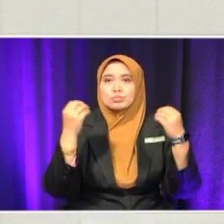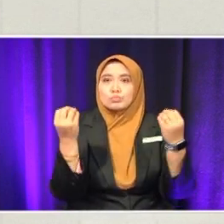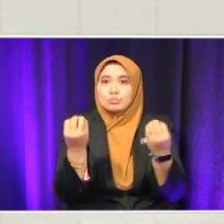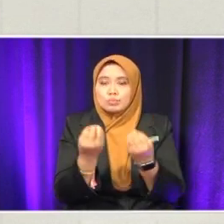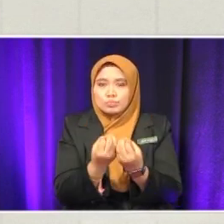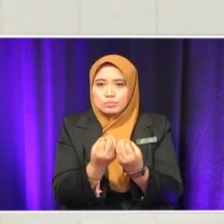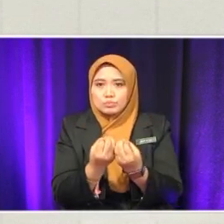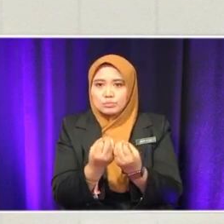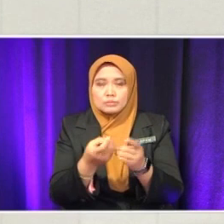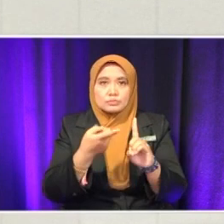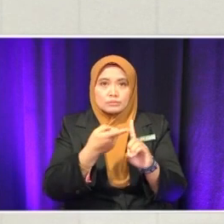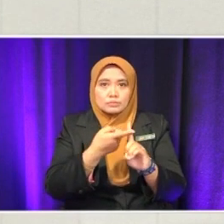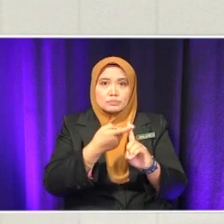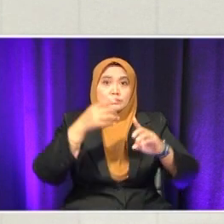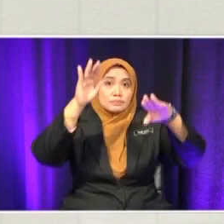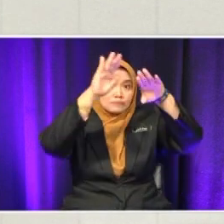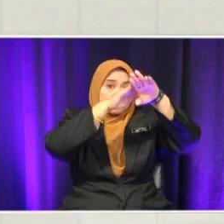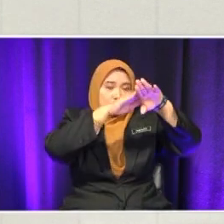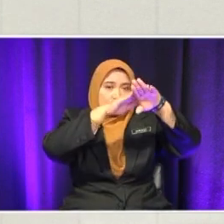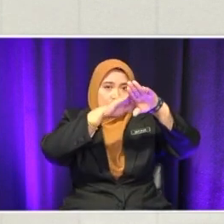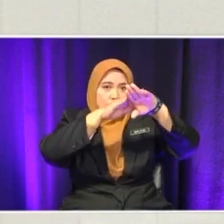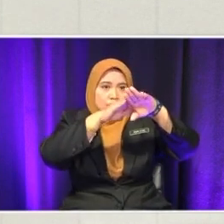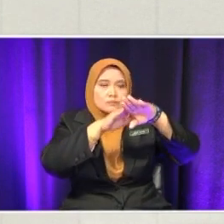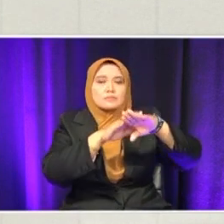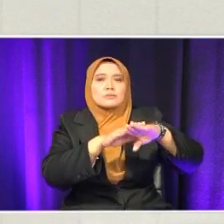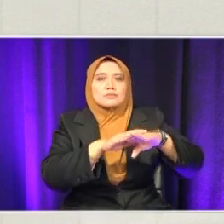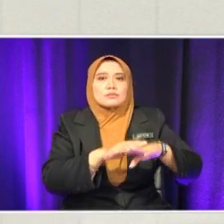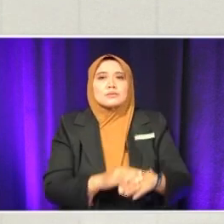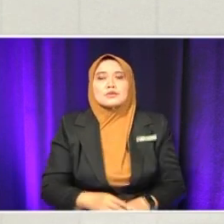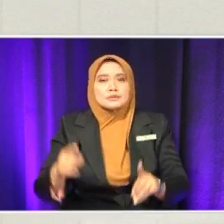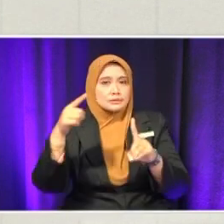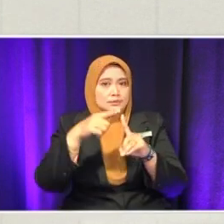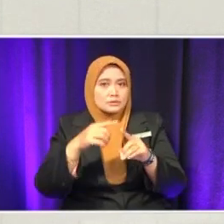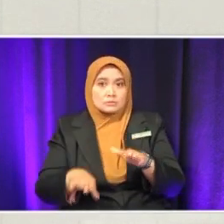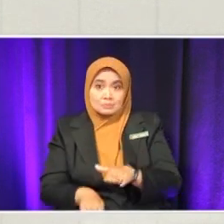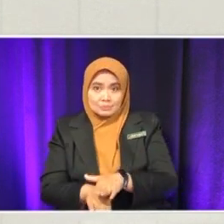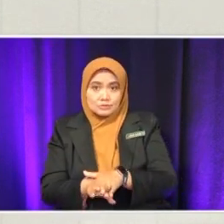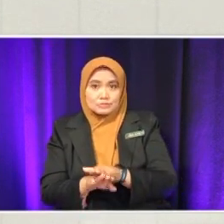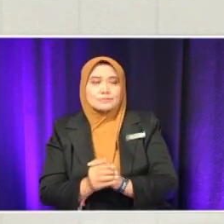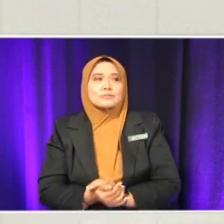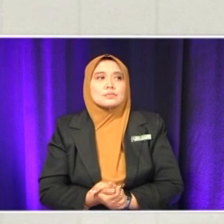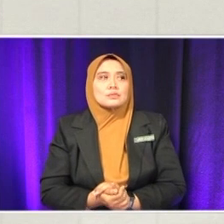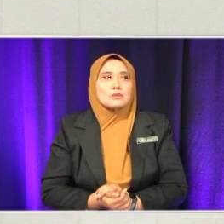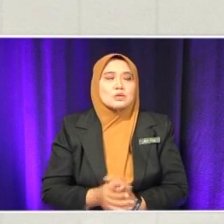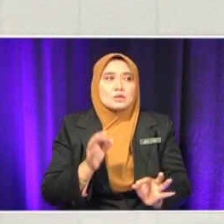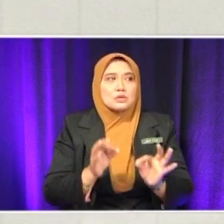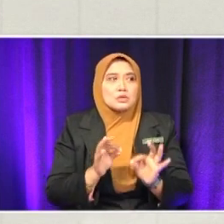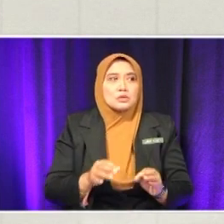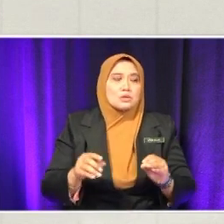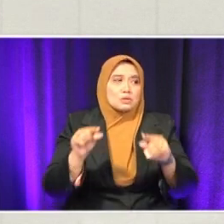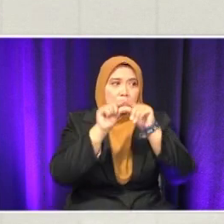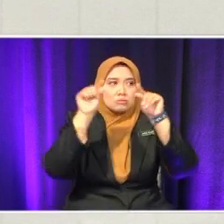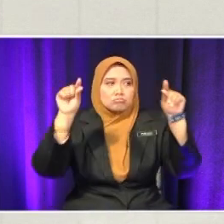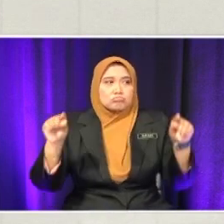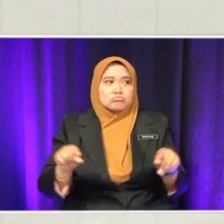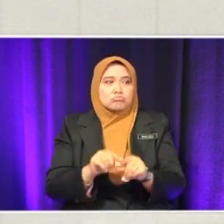bagi, betul? Kita tak boleh berbilang tepi pula, kita tak boleh, yeah, bagi arahan ke atas. Betul cikgu. Baik, graf tata arah adalah menunjukkan hubungan di antara dua perkara